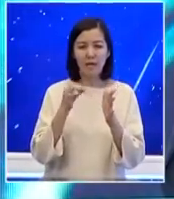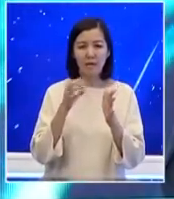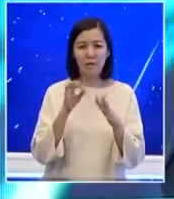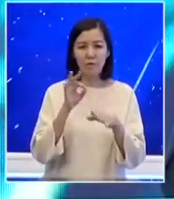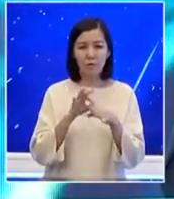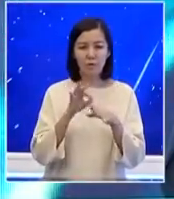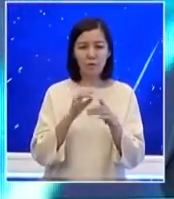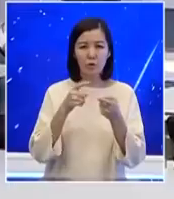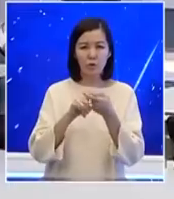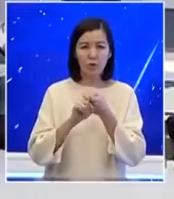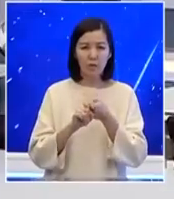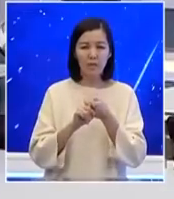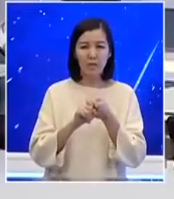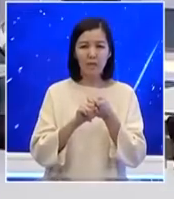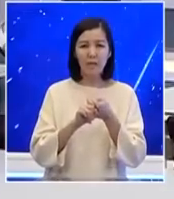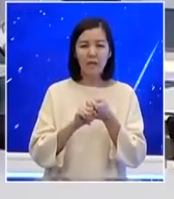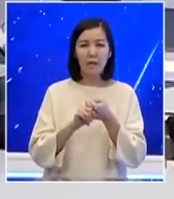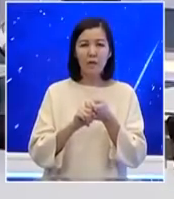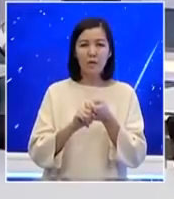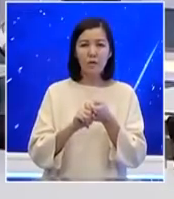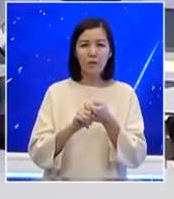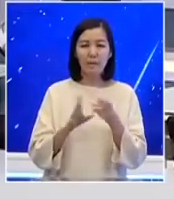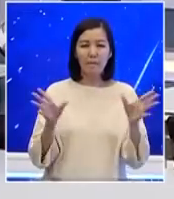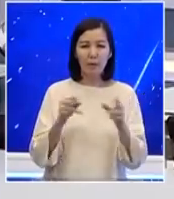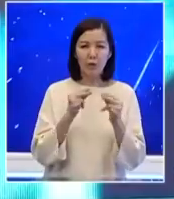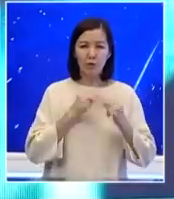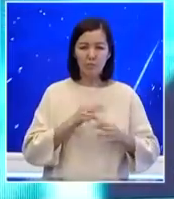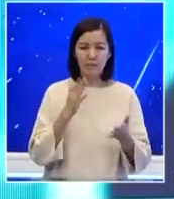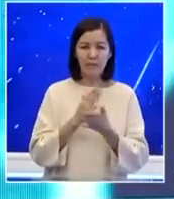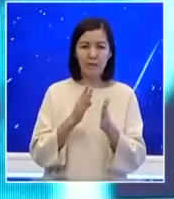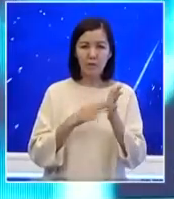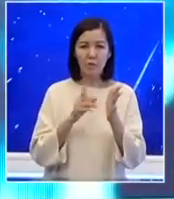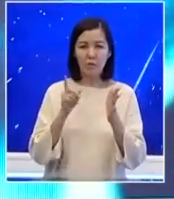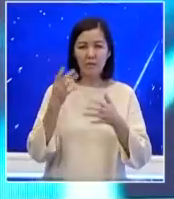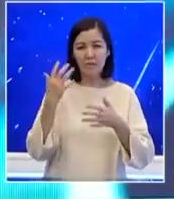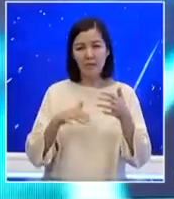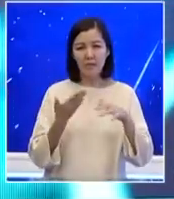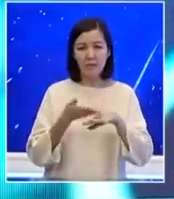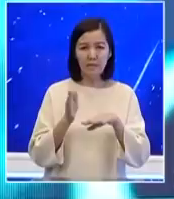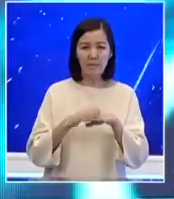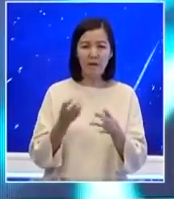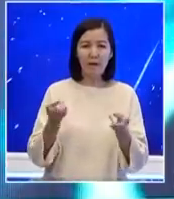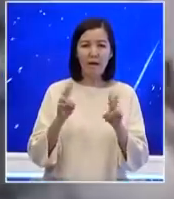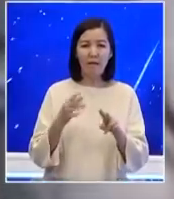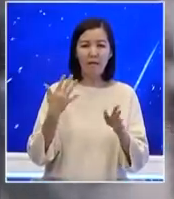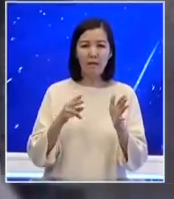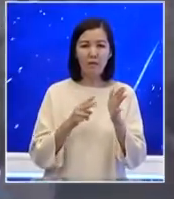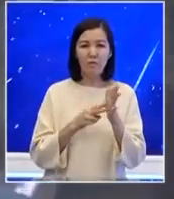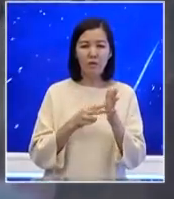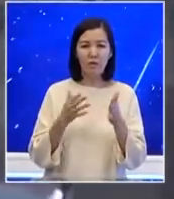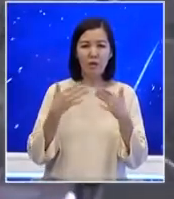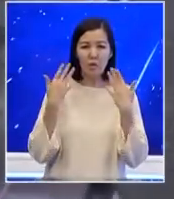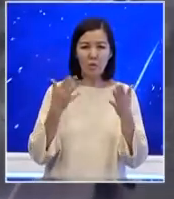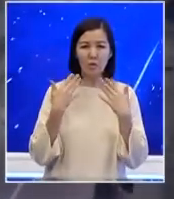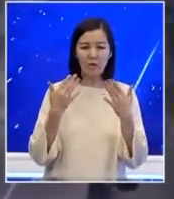індетін жұқтырды деген күдікті, немесе жұқтырғандармен жұмыс істеген. 9 адам орташа ауырлықта, қалған 27 адам жеңіл және